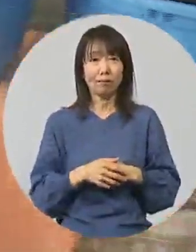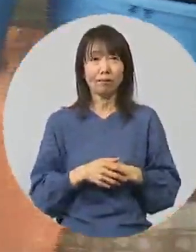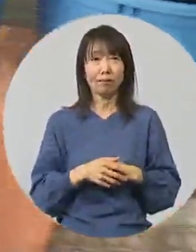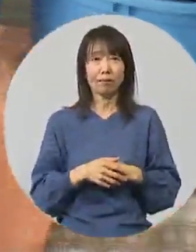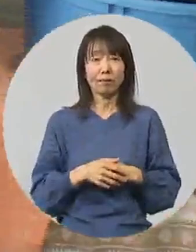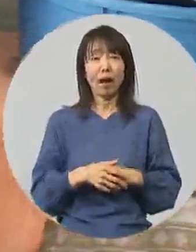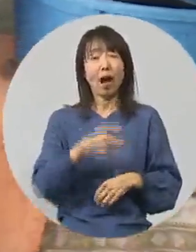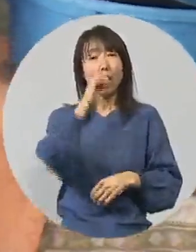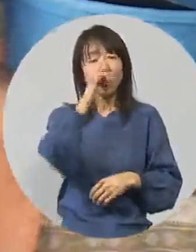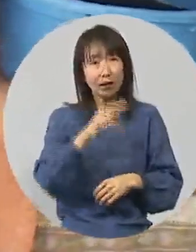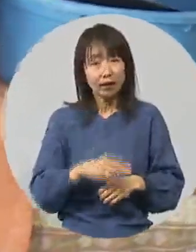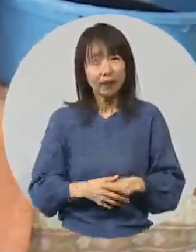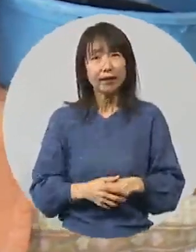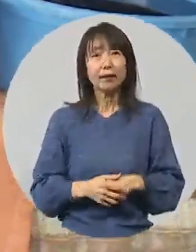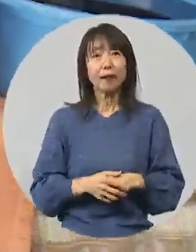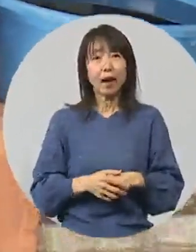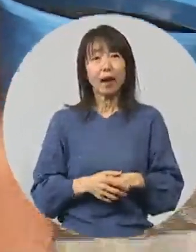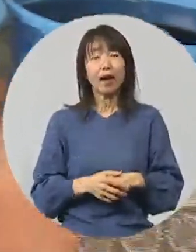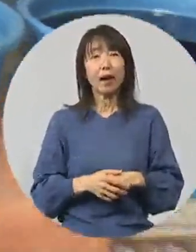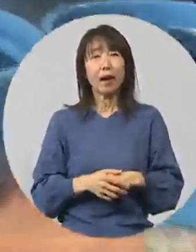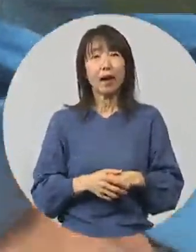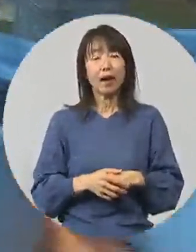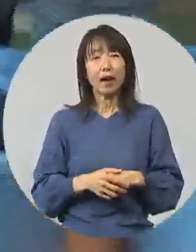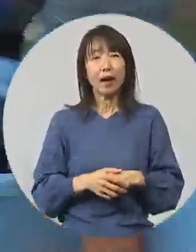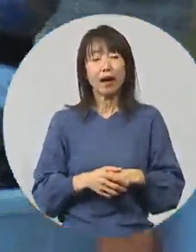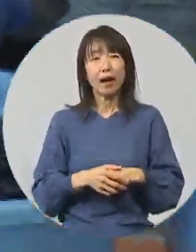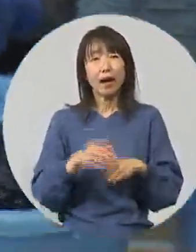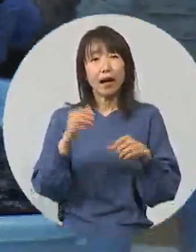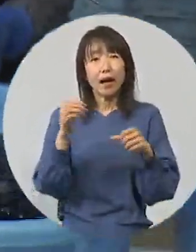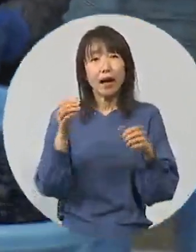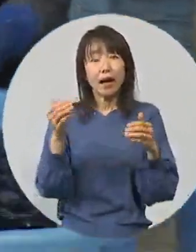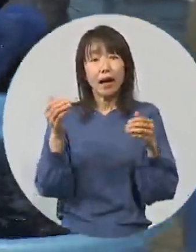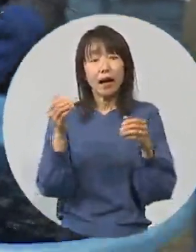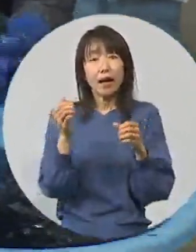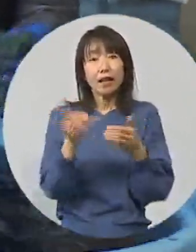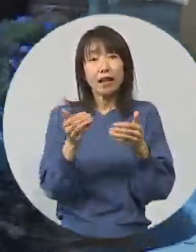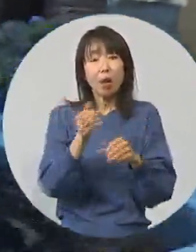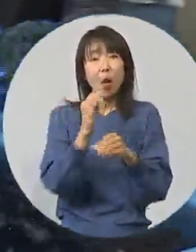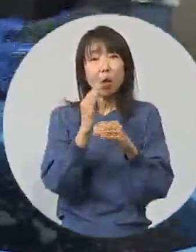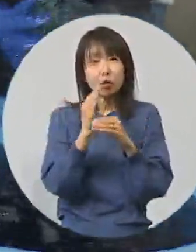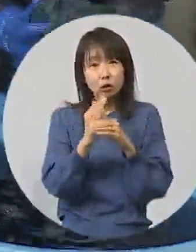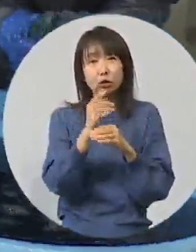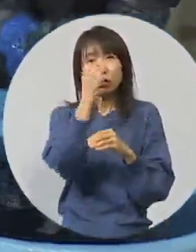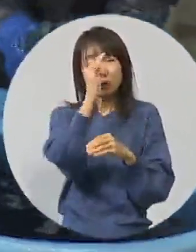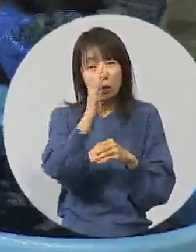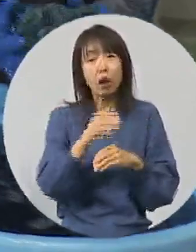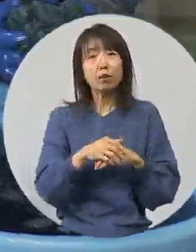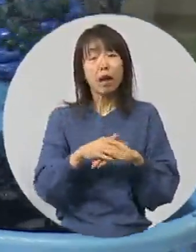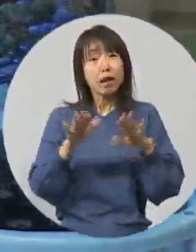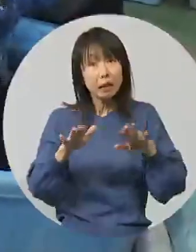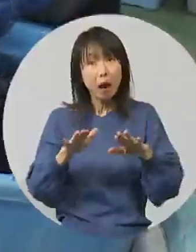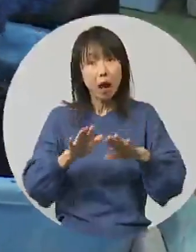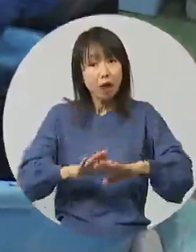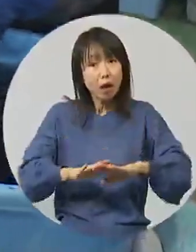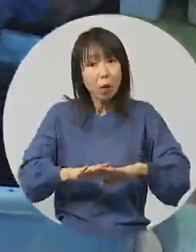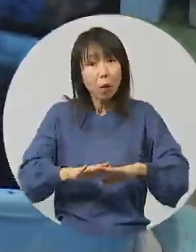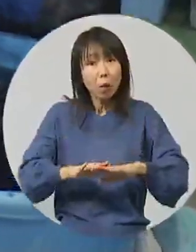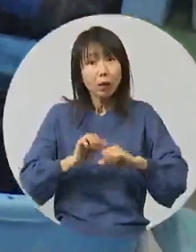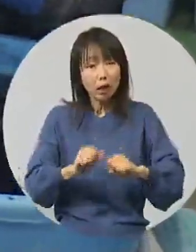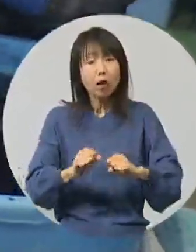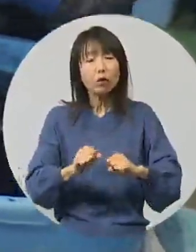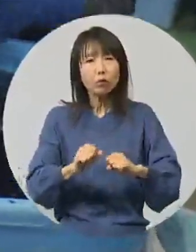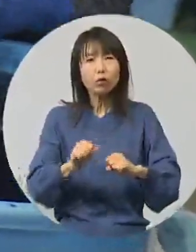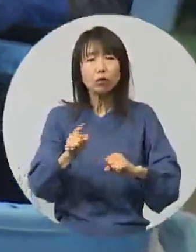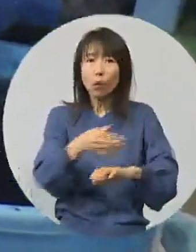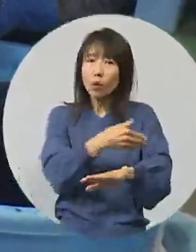こんにちは。 こんにちは。 作業中すいません。まさにこちら今藍染め作業中ですね。すいません、今これはど